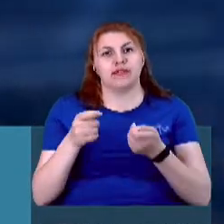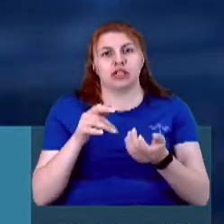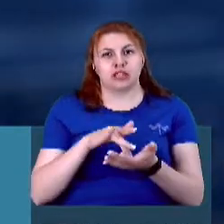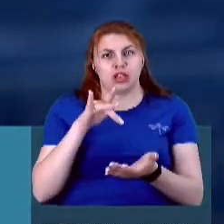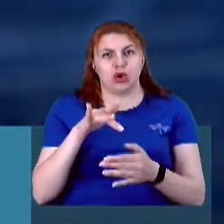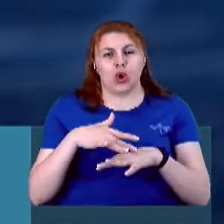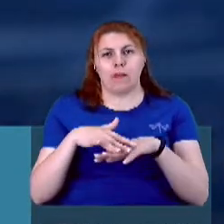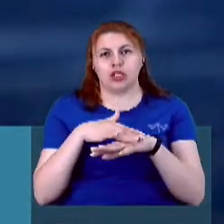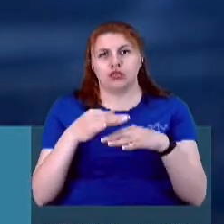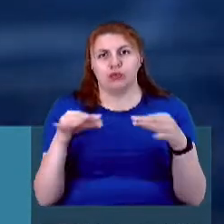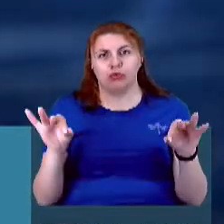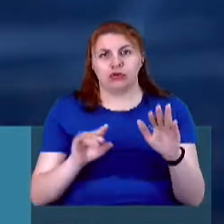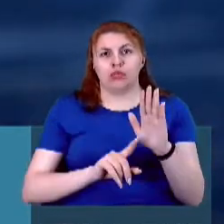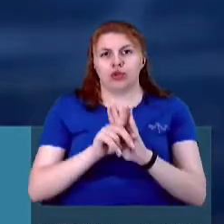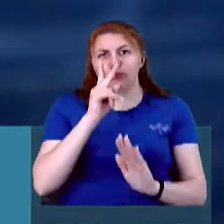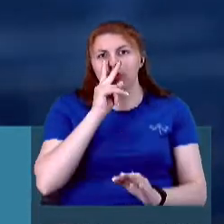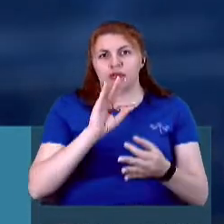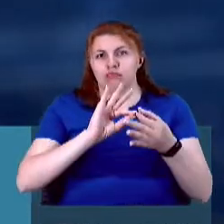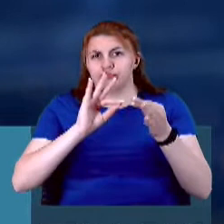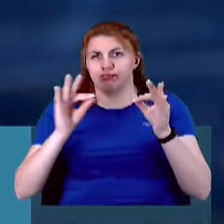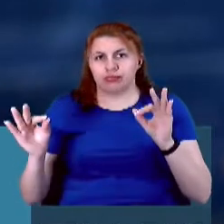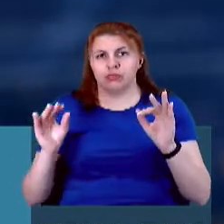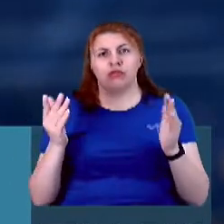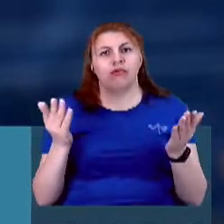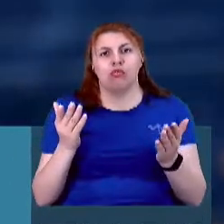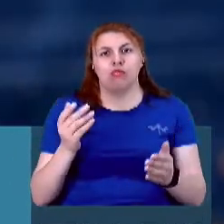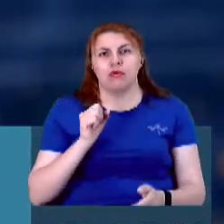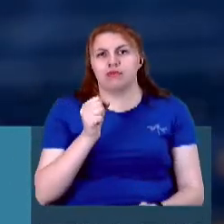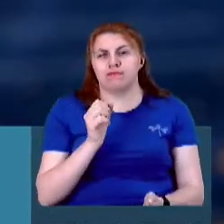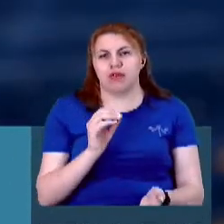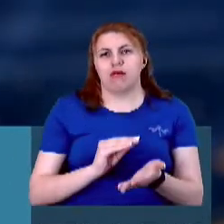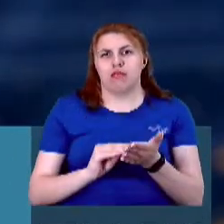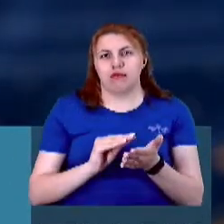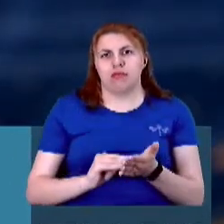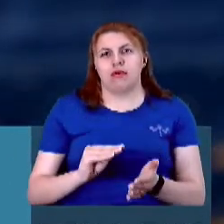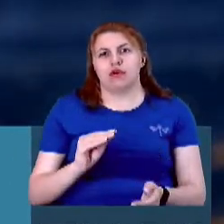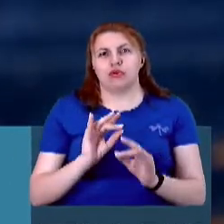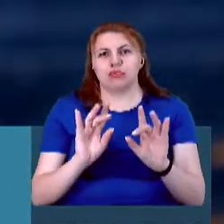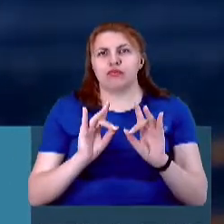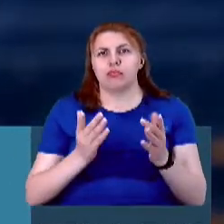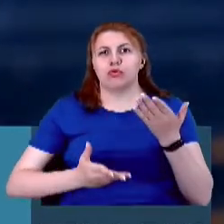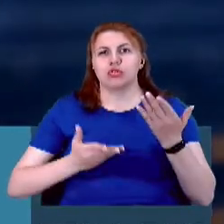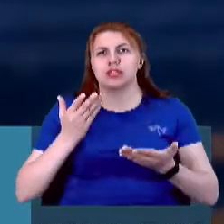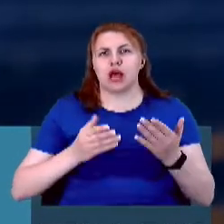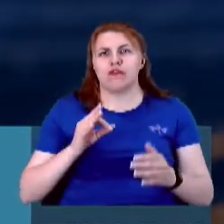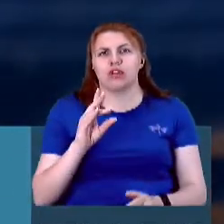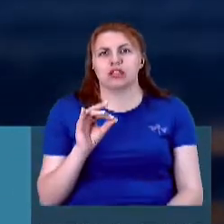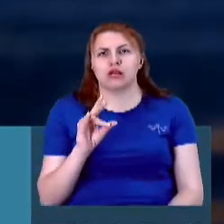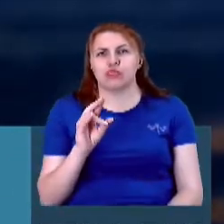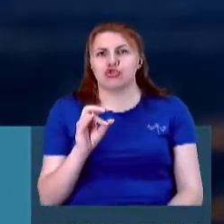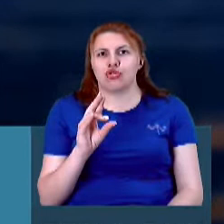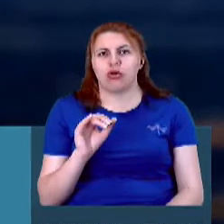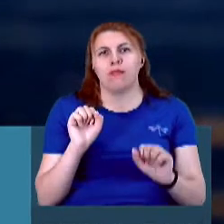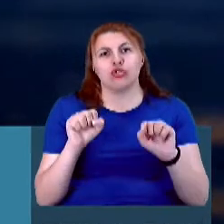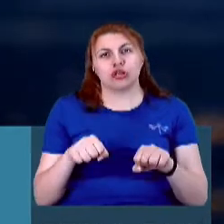свобод. Давайте на початку подивимось сюжет, у якому моя колега Анастасія Голосюк розповіла про стан Валентини Бучок і